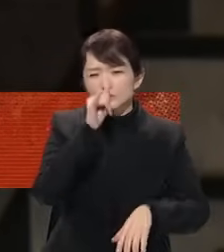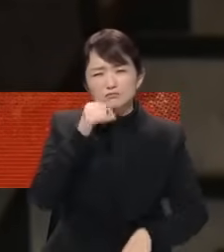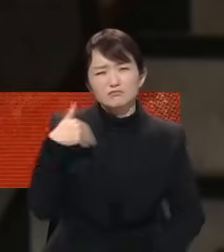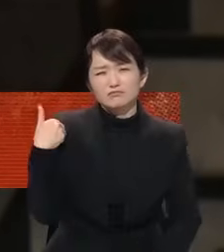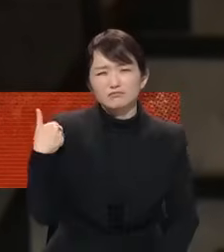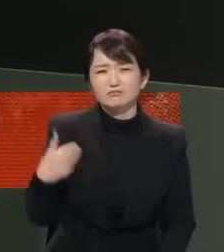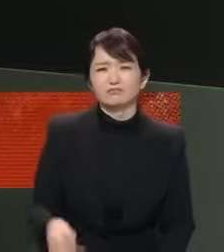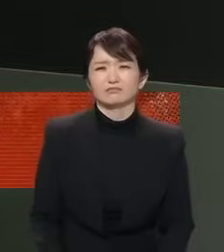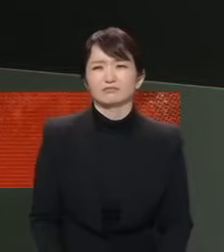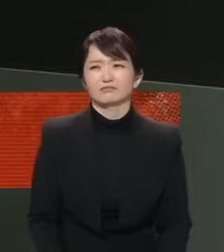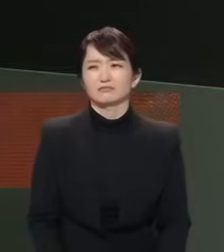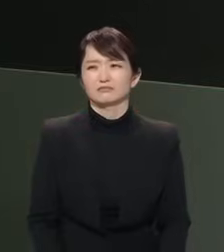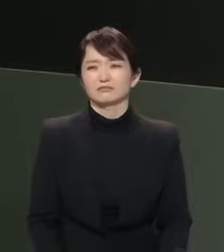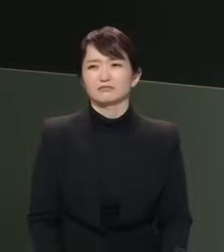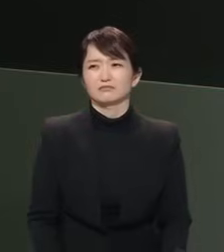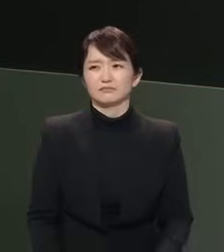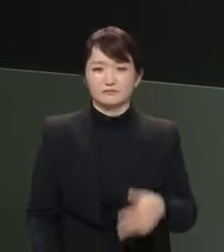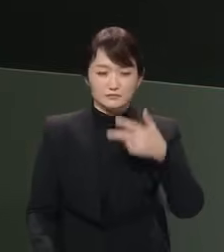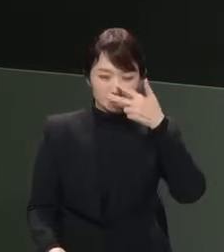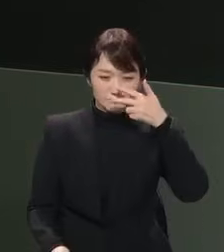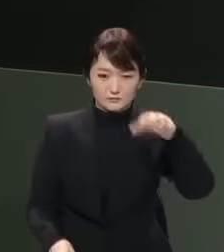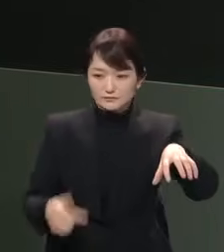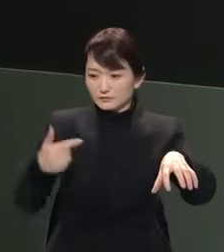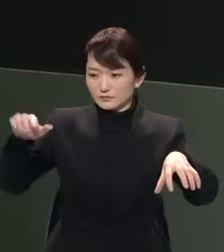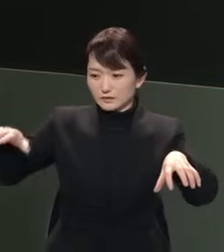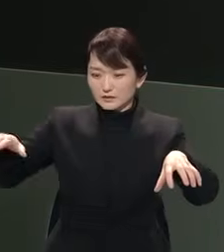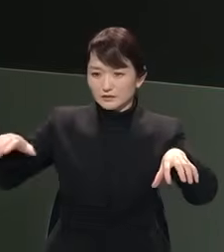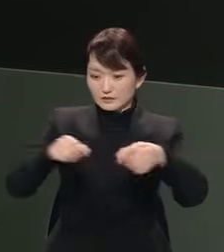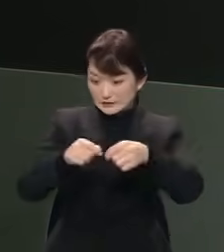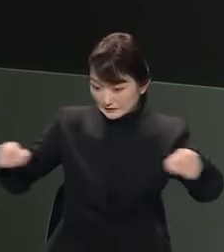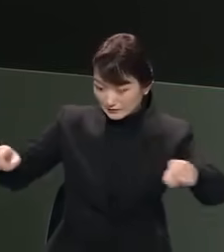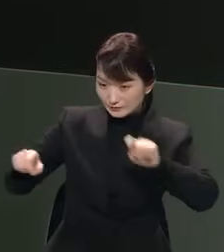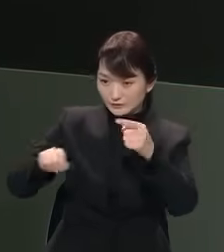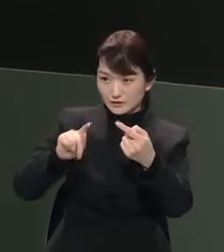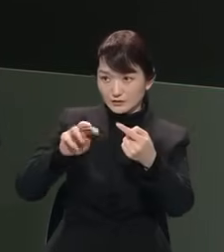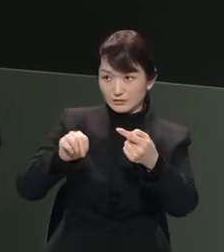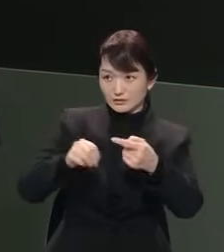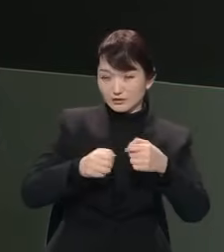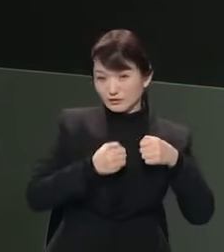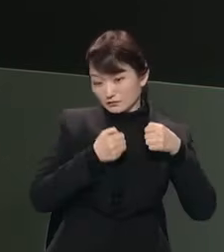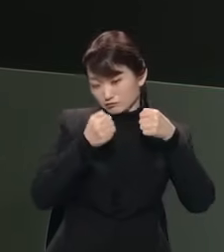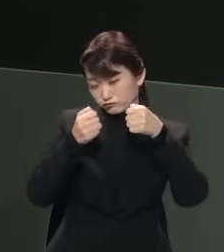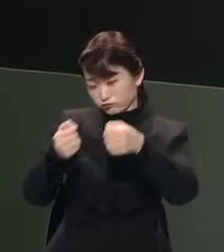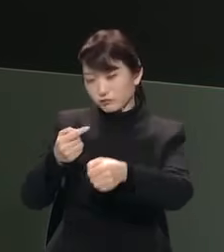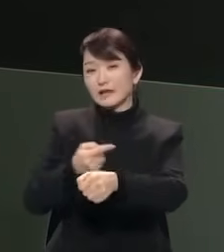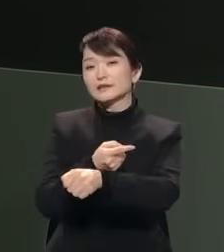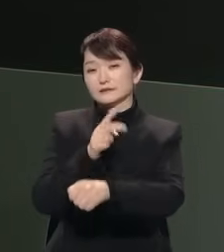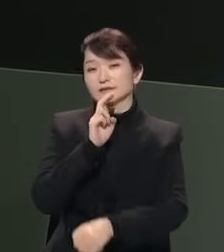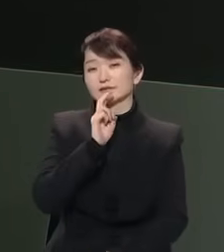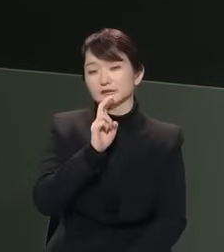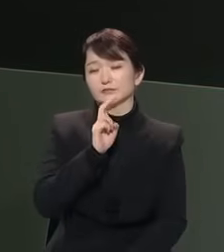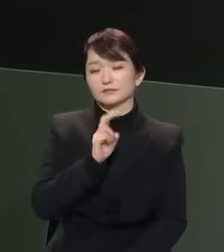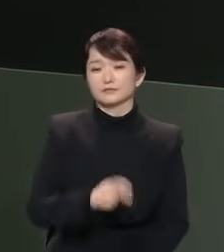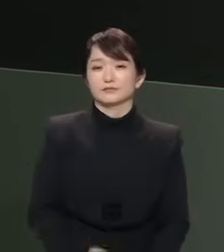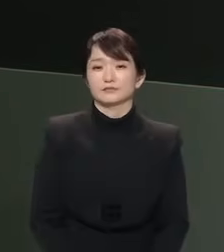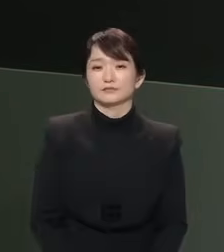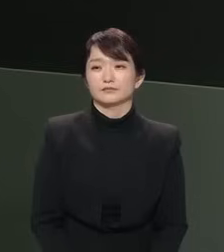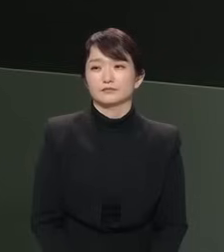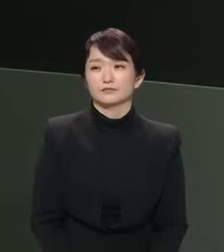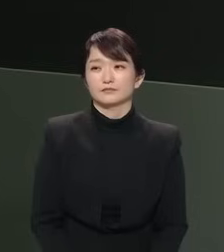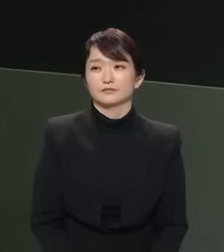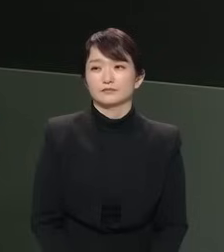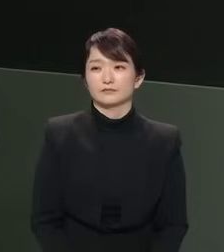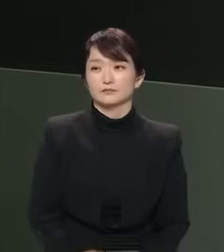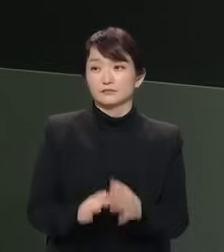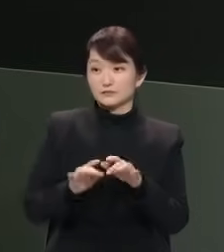예. 평택에서 대전은 100km 차로 달리면 1시간 20분 정도 거리입니다. 그리고 이 해당